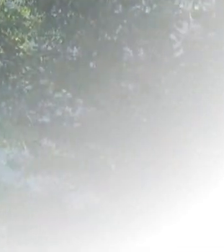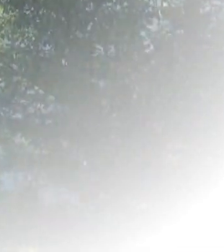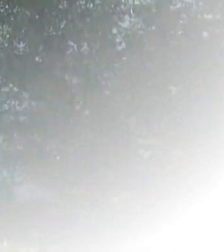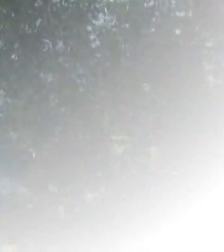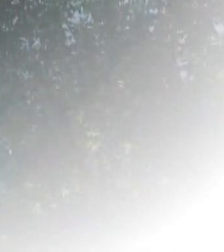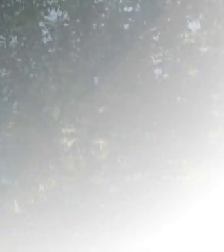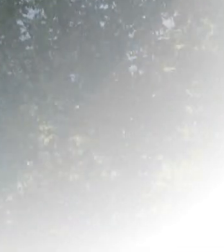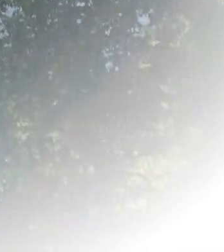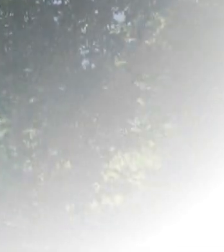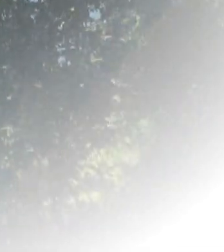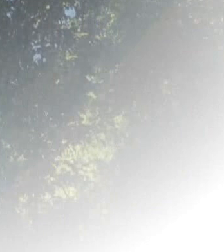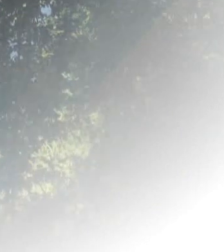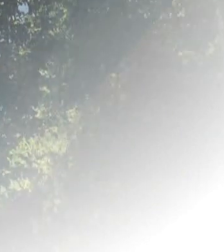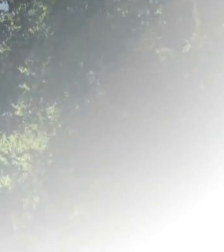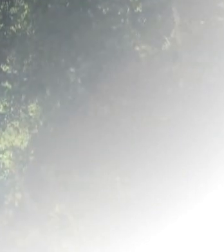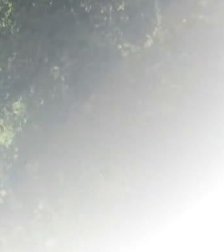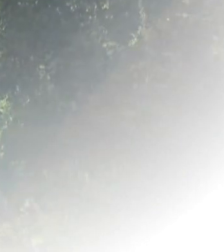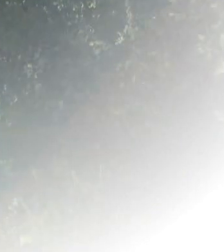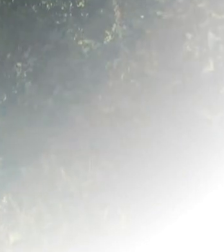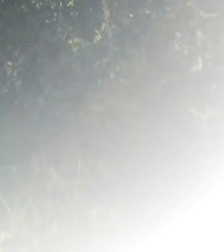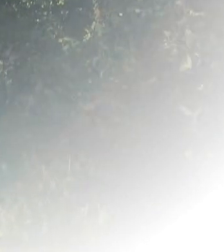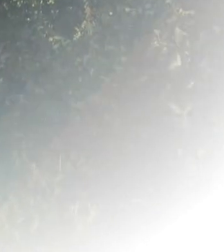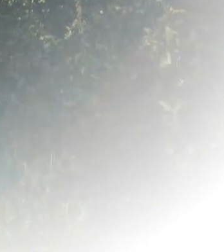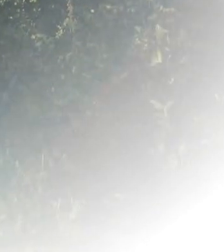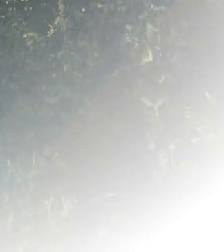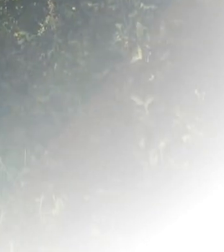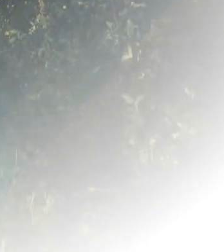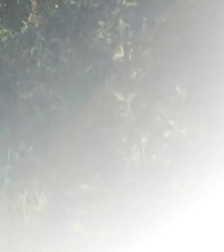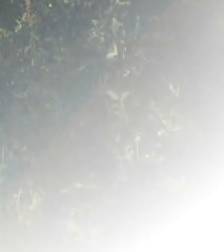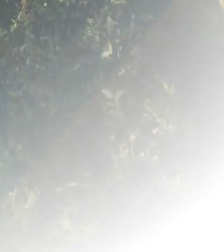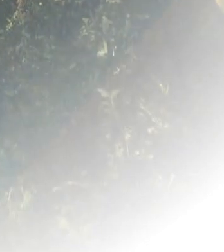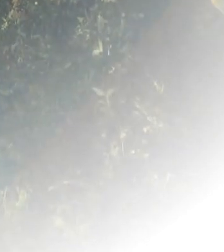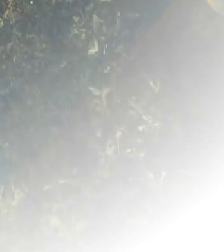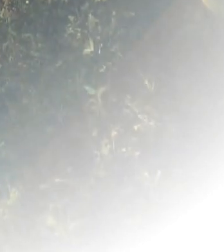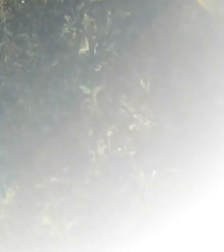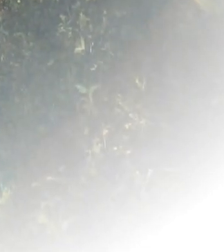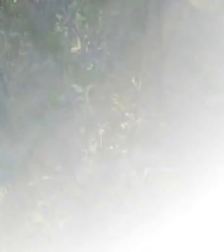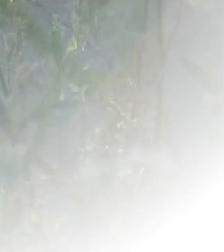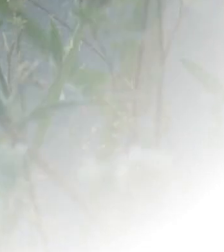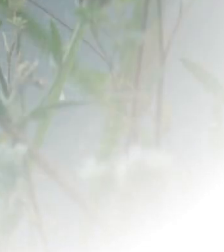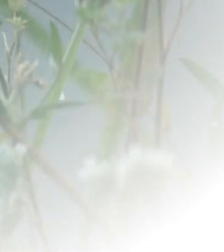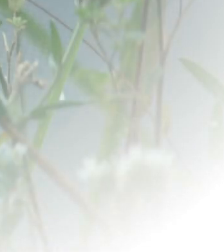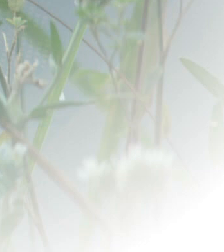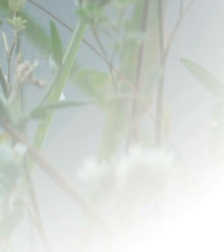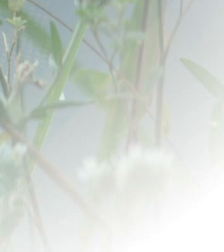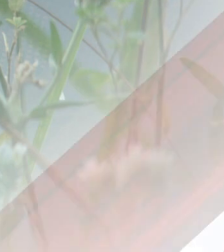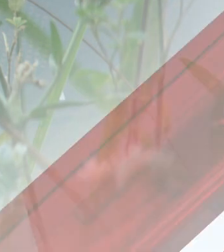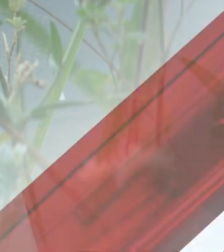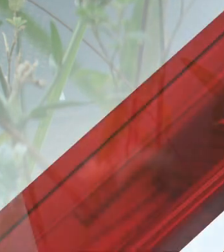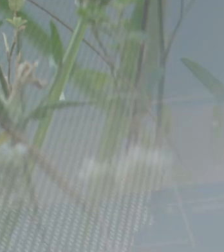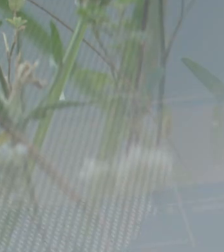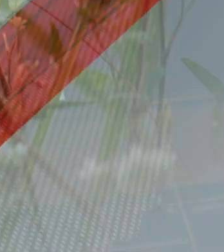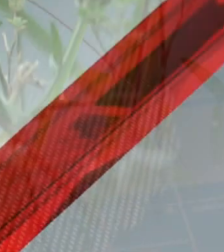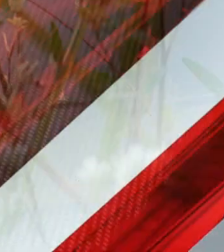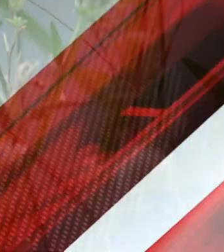упали inox лишилась а что град побил раджей укатали к уйян оба inox куполе как это сторожит на и